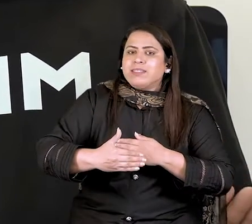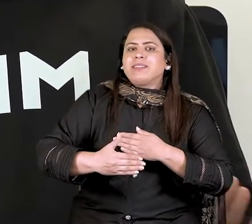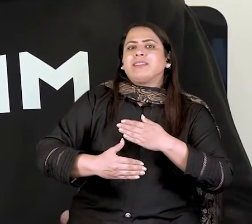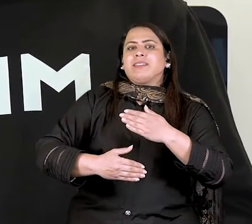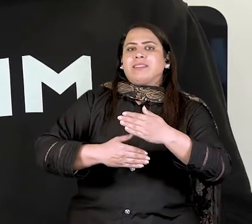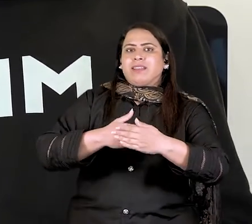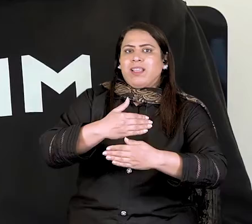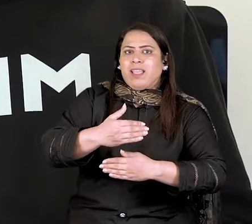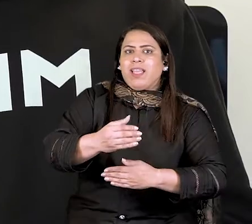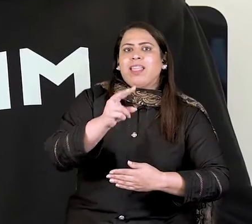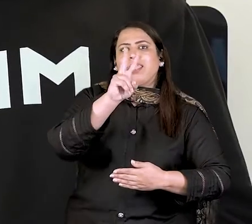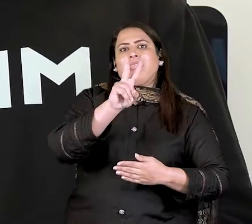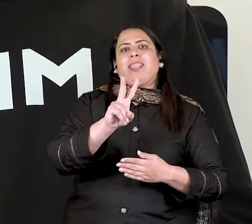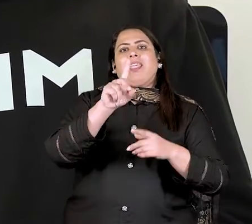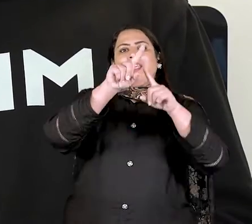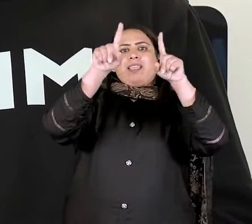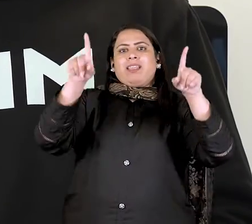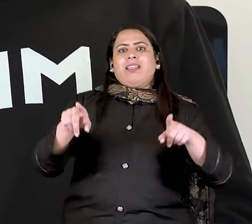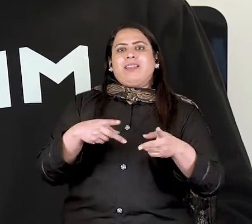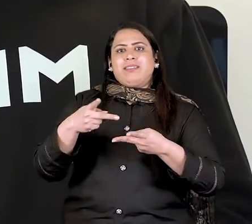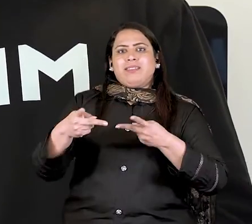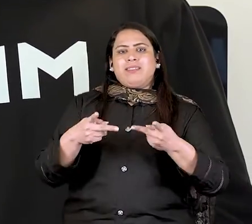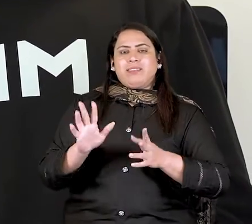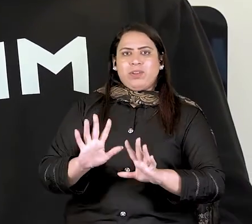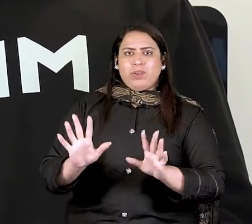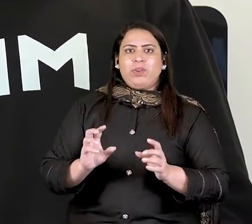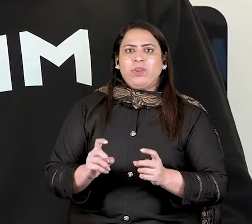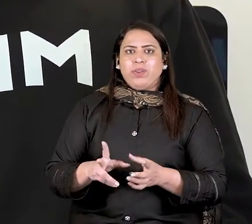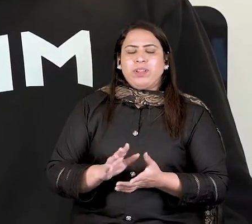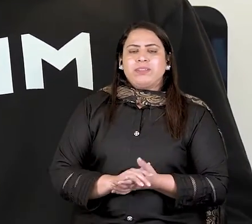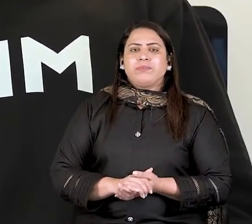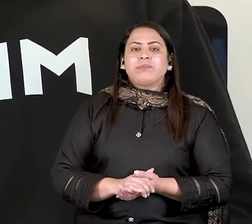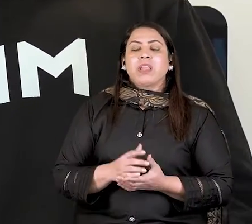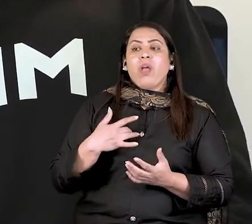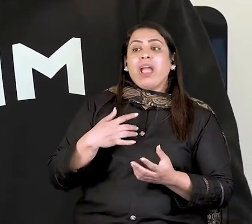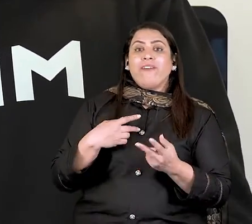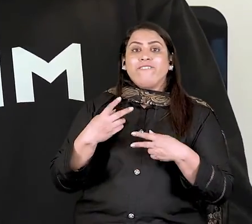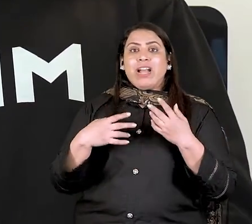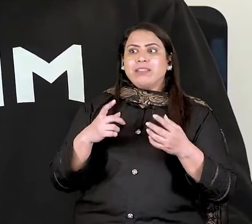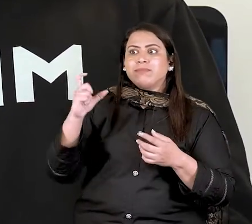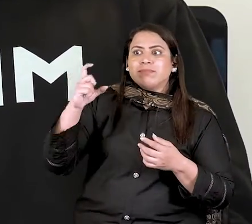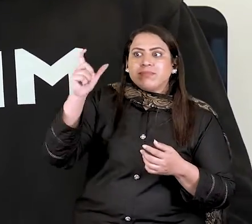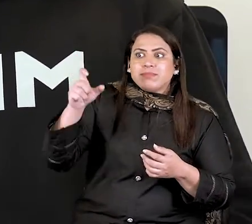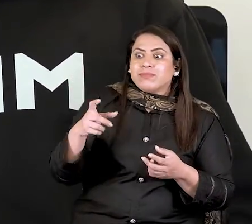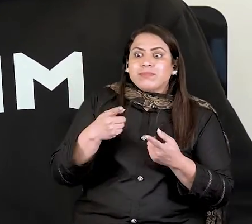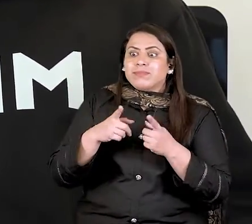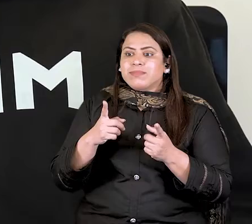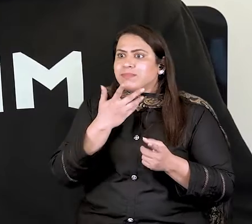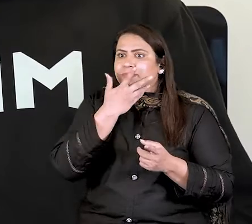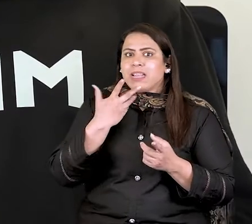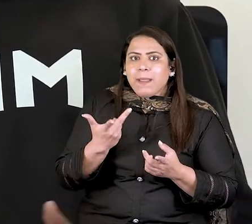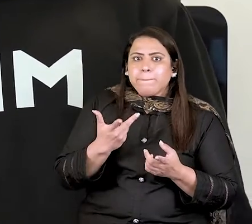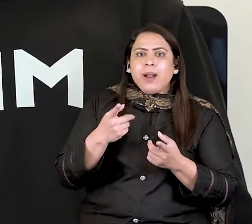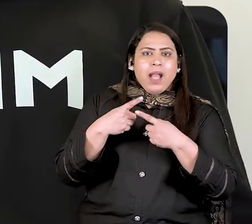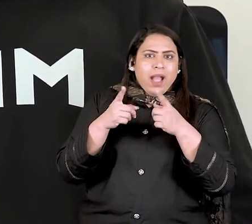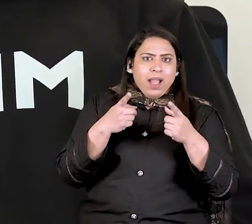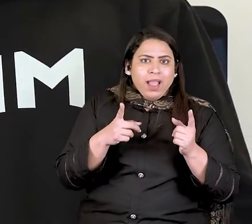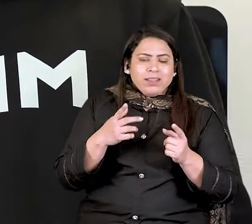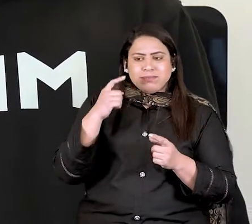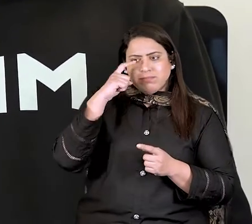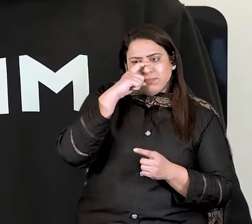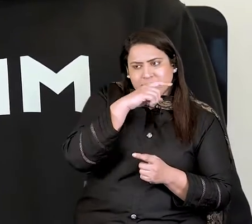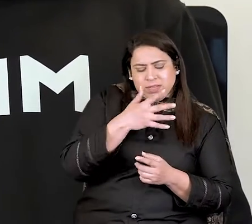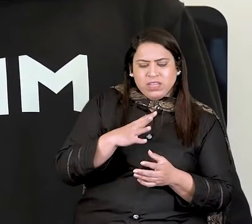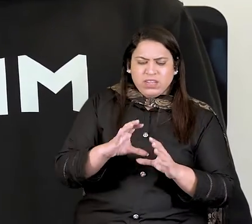आराम से काम सीखें. Patience. Market को समझें. Yeah. And of course, and they, you know what, they With have- experience, we respect that, of they're course.